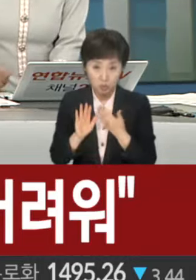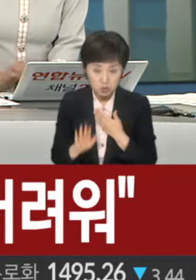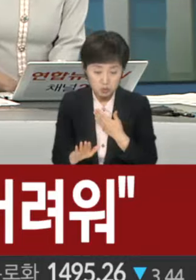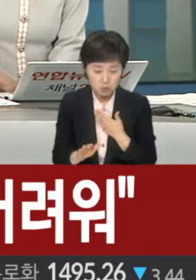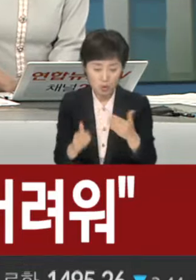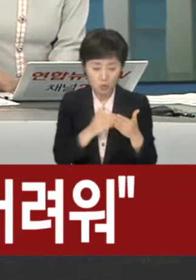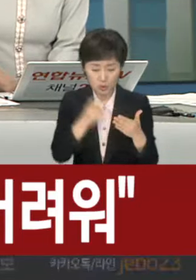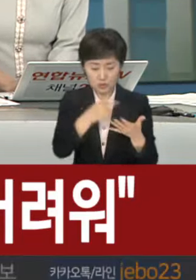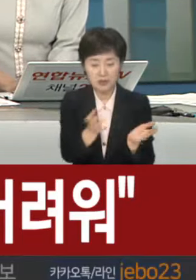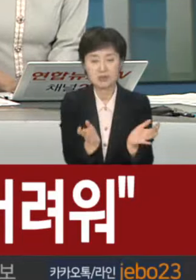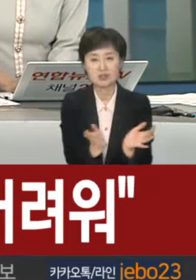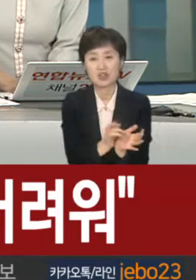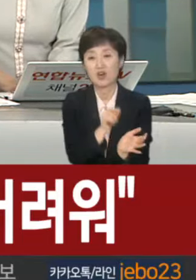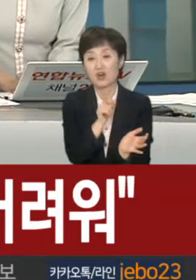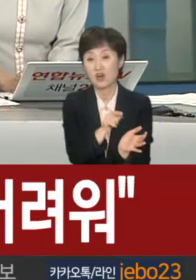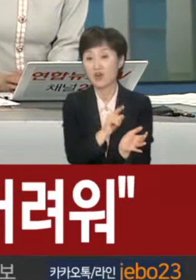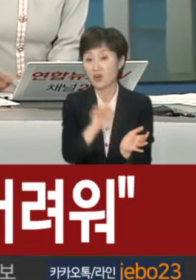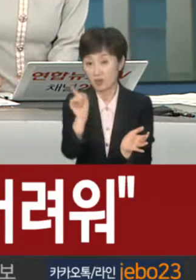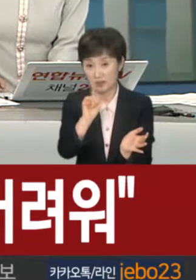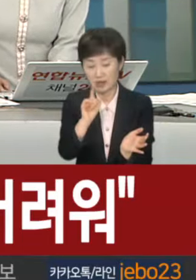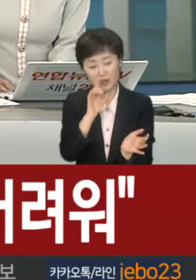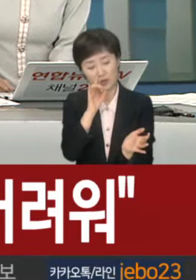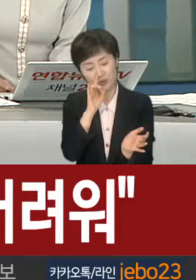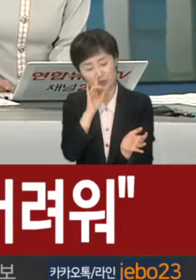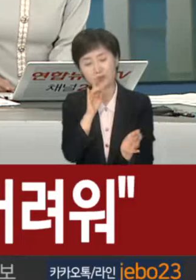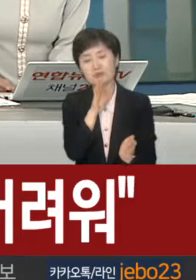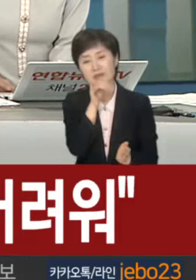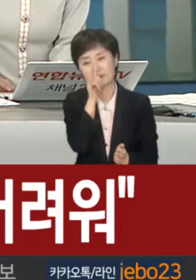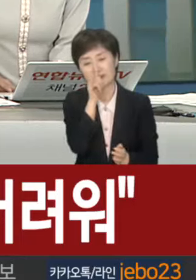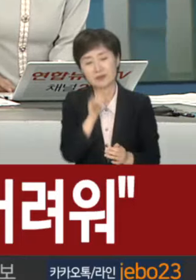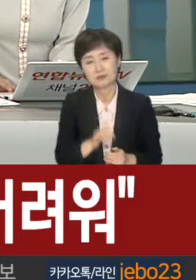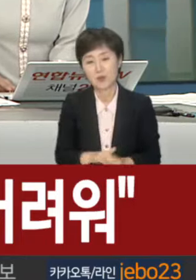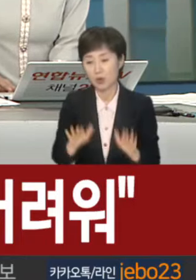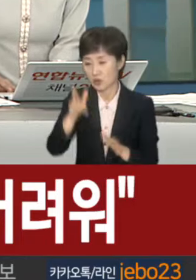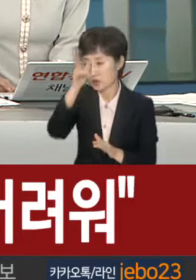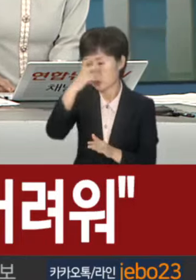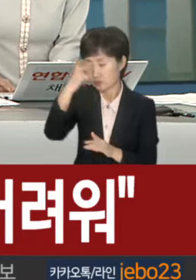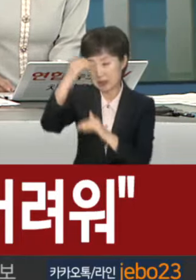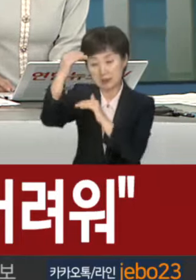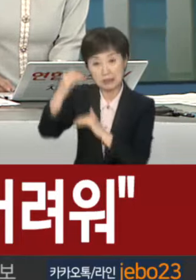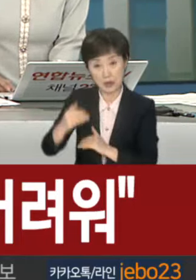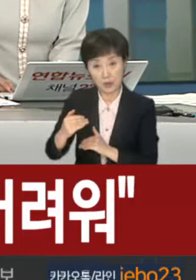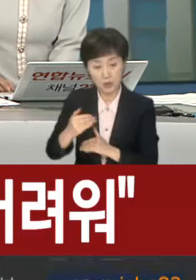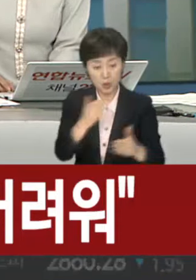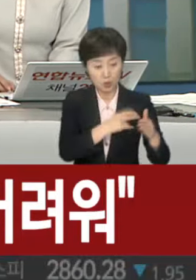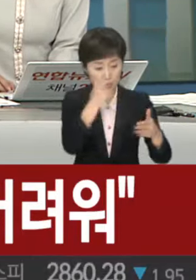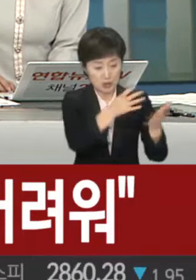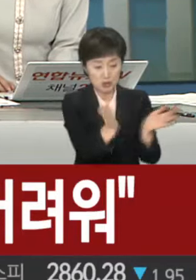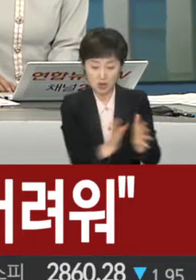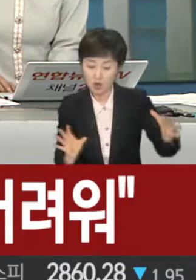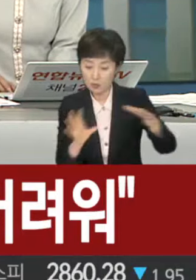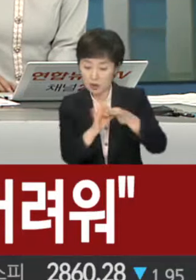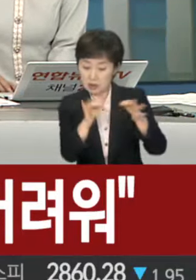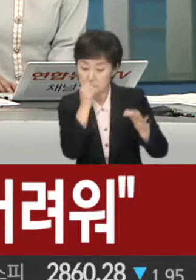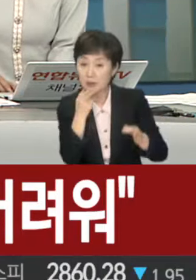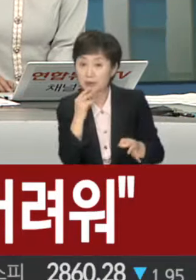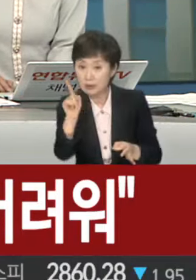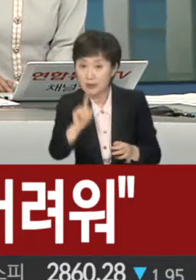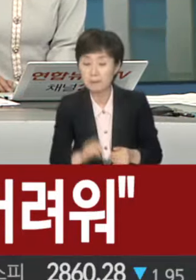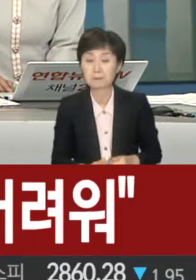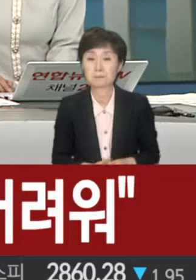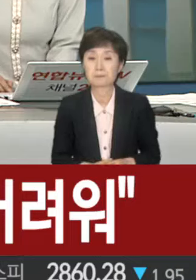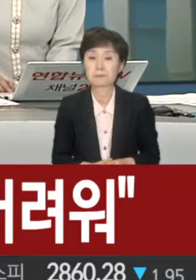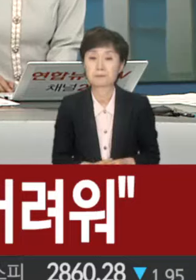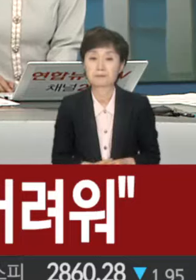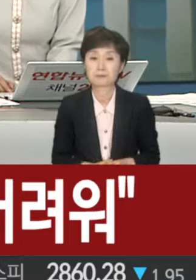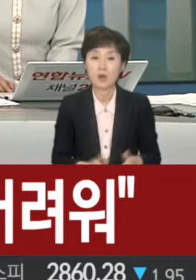수사에도 과연 영향을 미칠 것인가 예. 이런 부분도 좀 주목이 되는데 오늘 수사 결과 공수처 수사와도 관련이 있겠습니까? 공수처에 지금